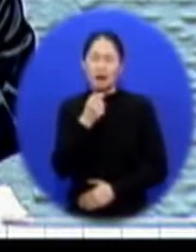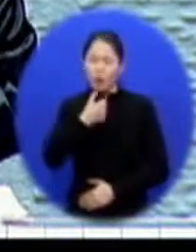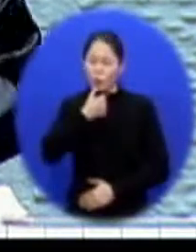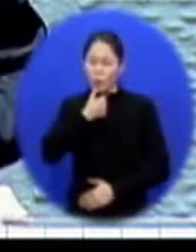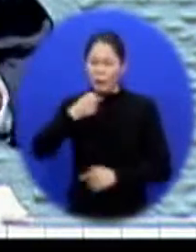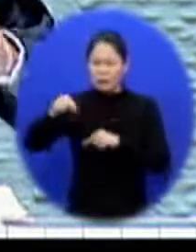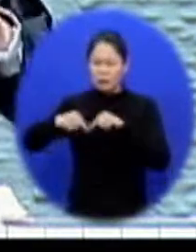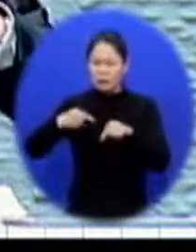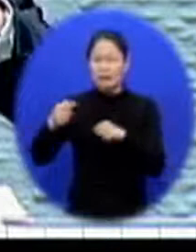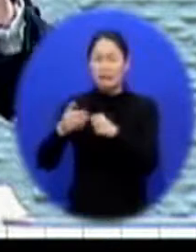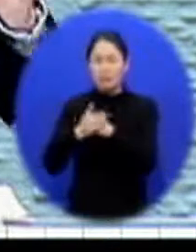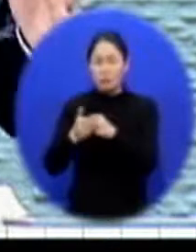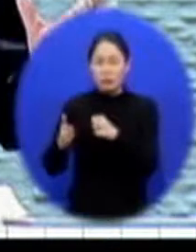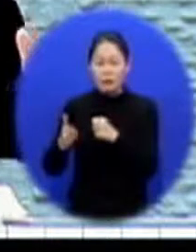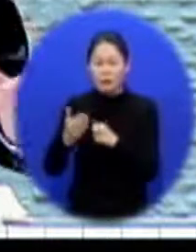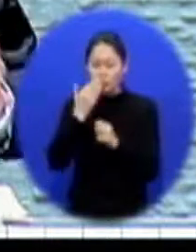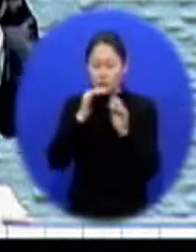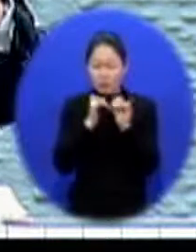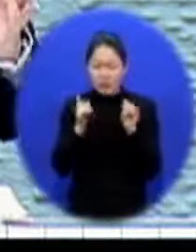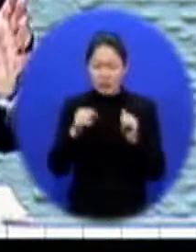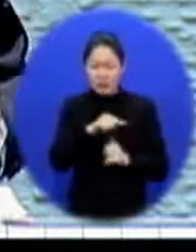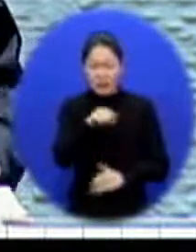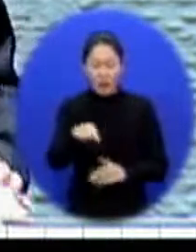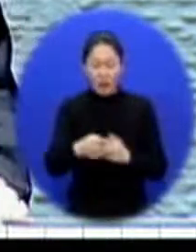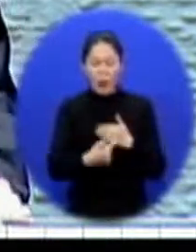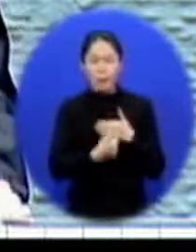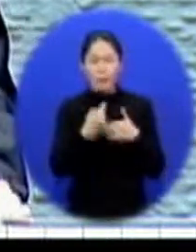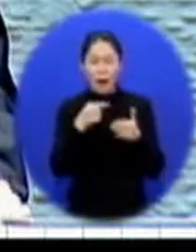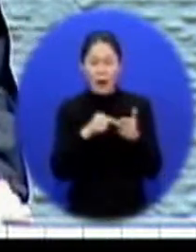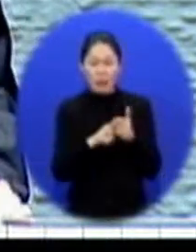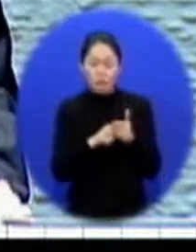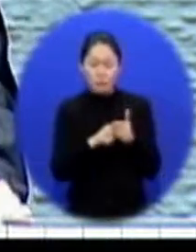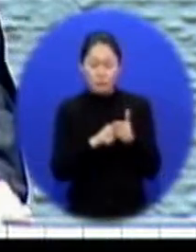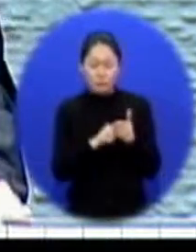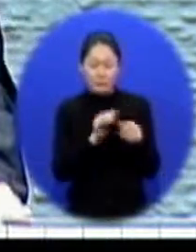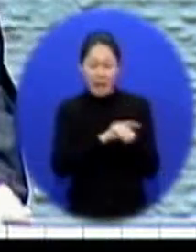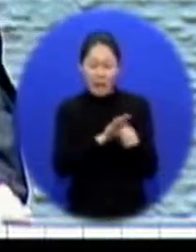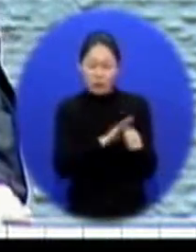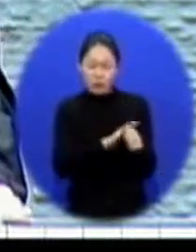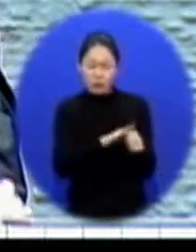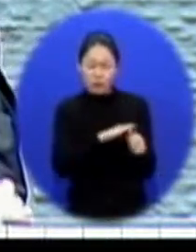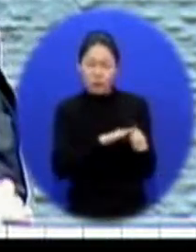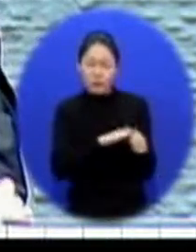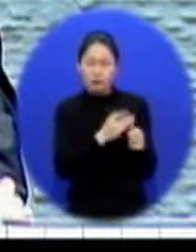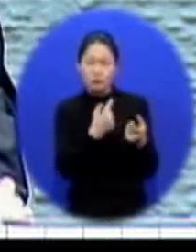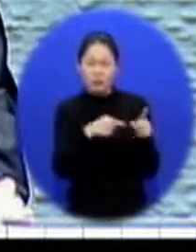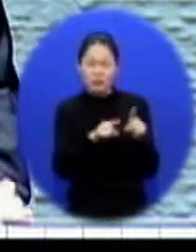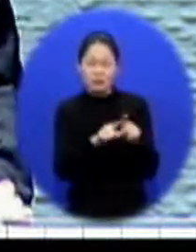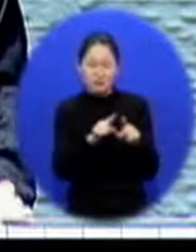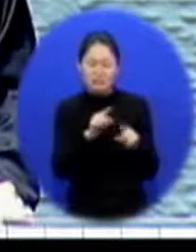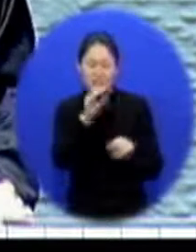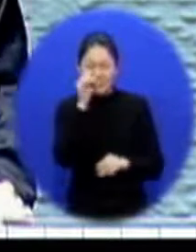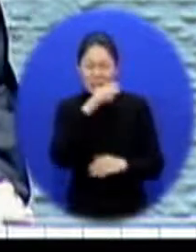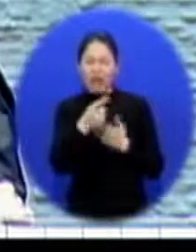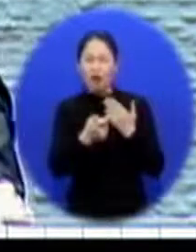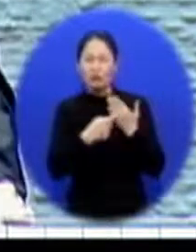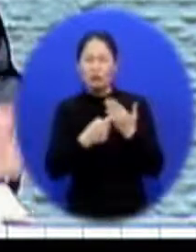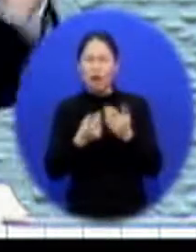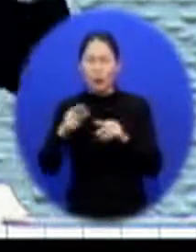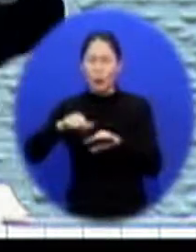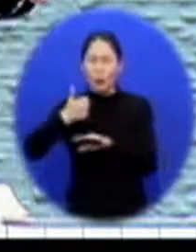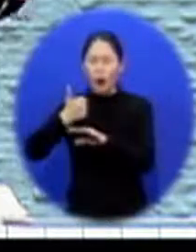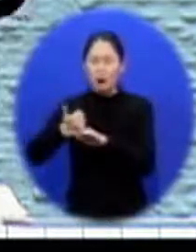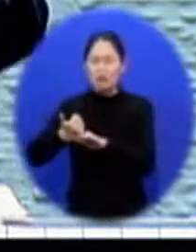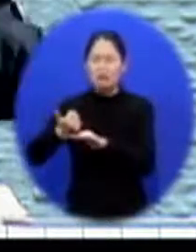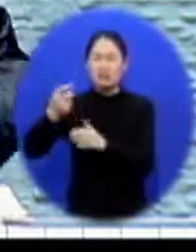위해서 유대인들의 마음을 모마 시키려고 그런 형식적인 왕을 세워 놓은 겁니다 그러니 청도 이 오니까